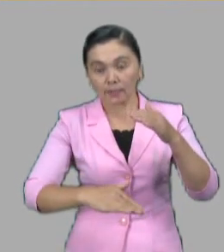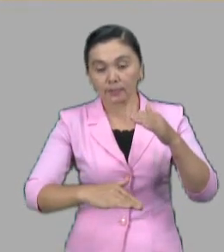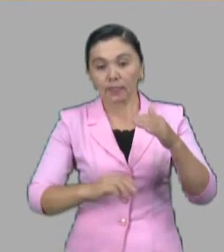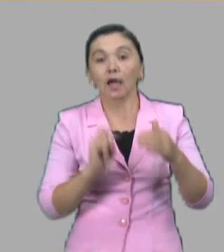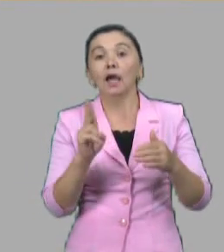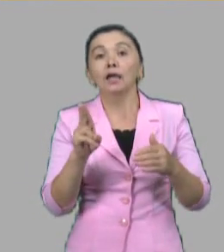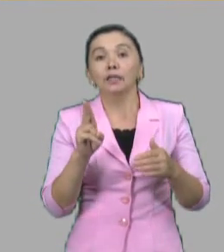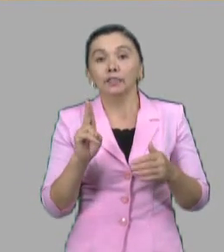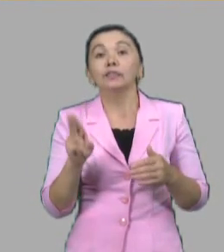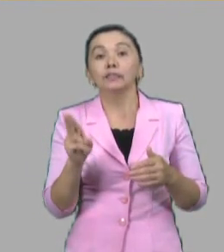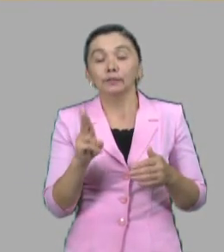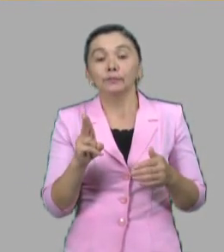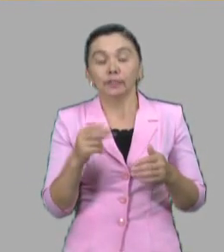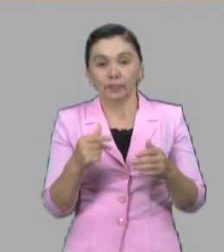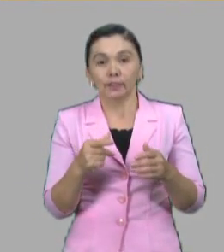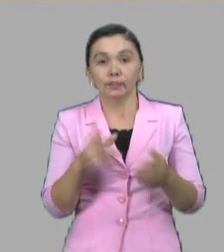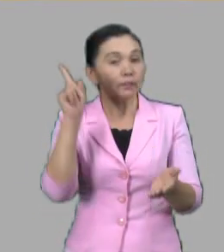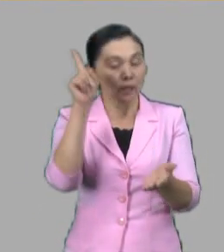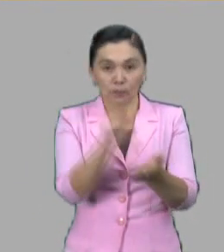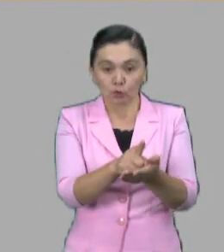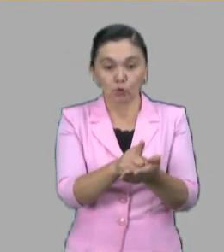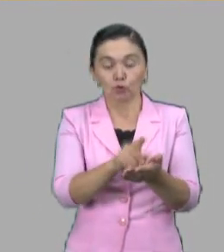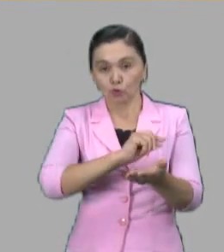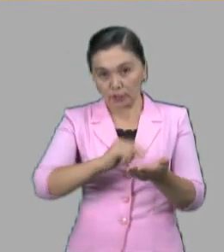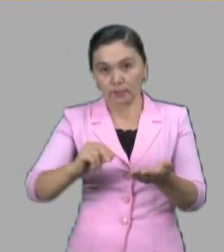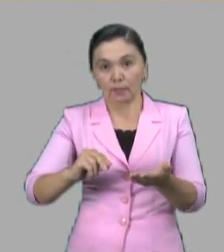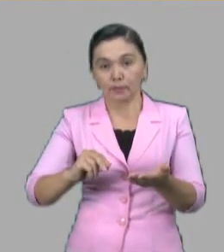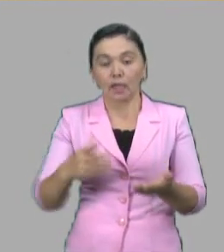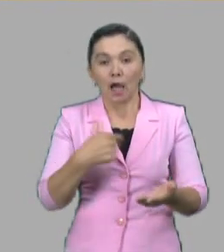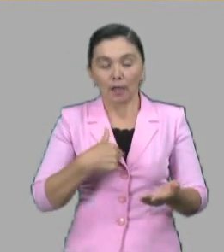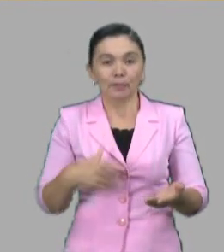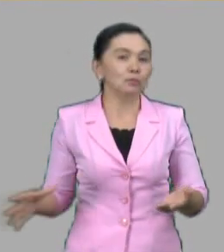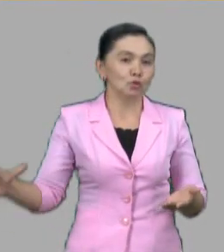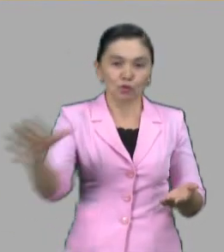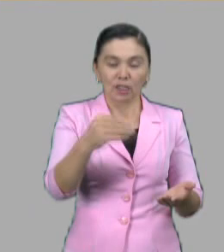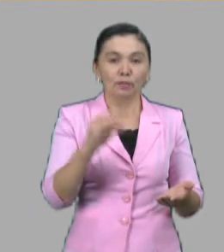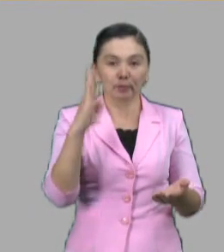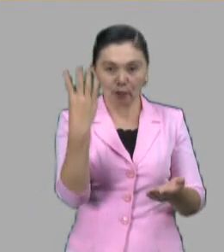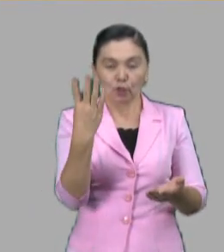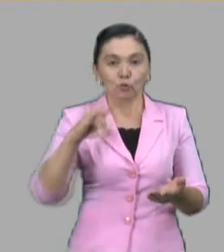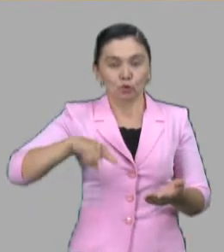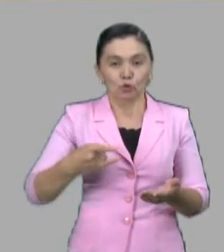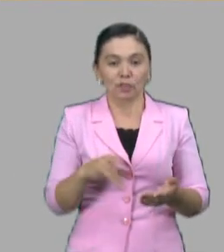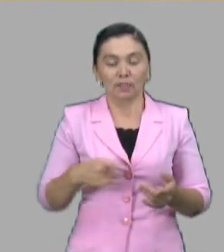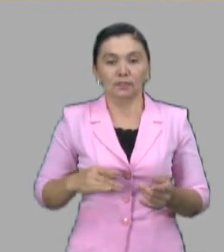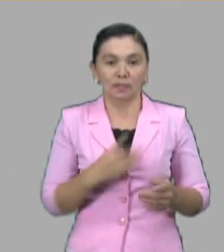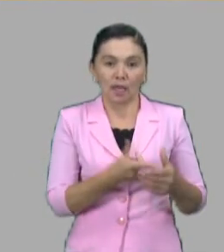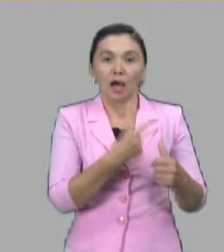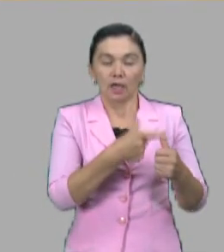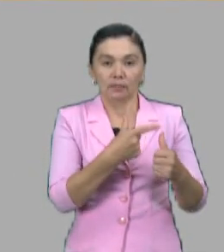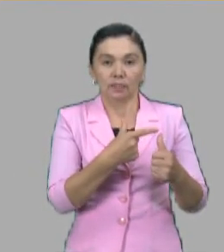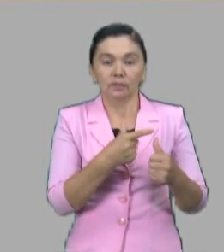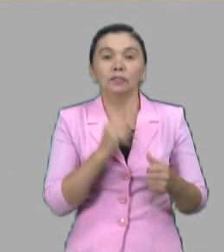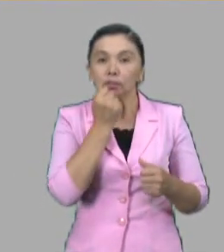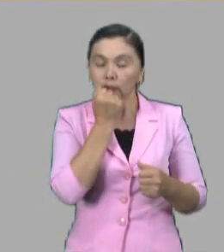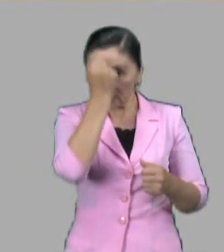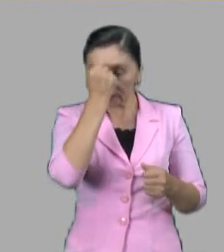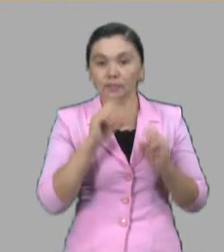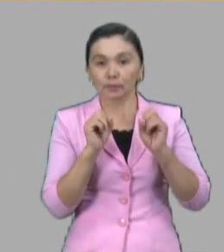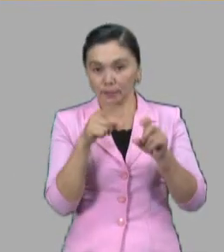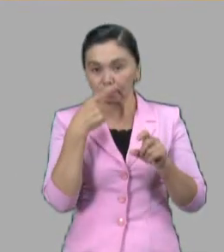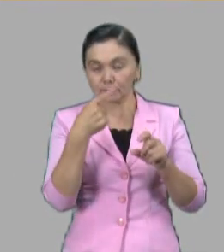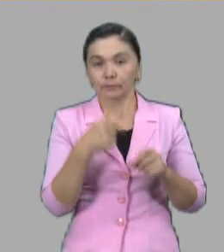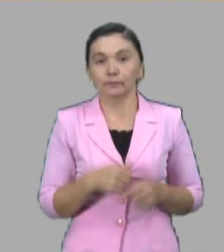Астына кимден экенин сөзсүз жазабыз. А мен болсо, жалпы 4-чү класстын атынан ыраазычылык билдирдим.